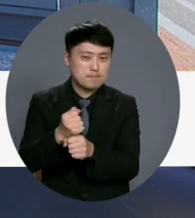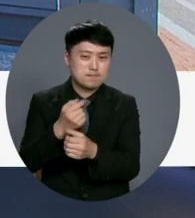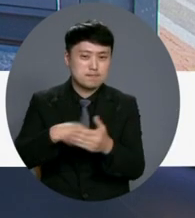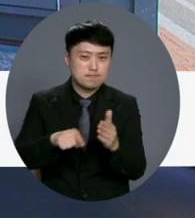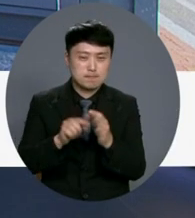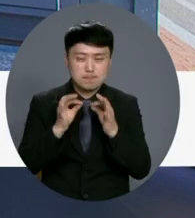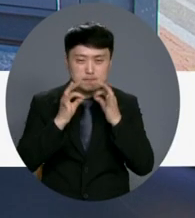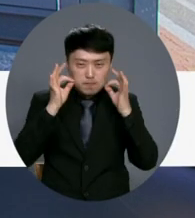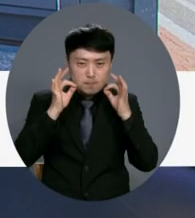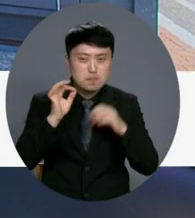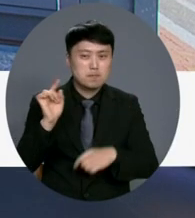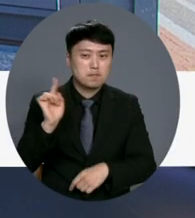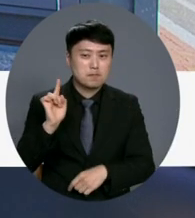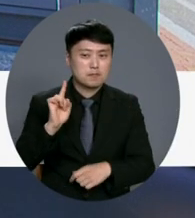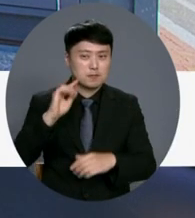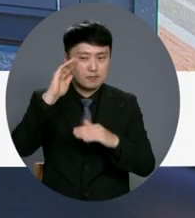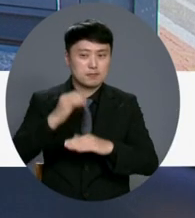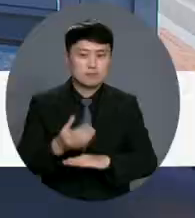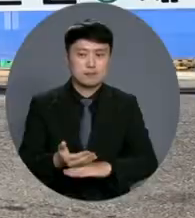제가